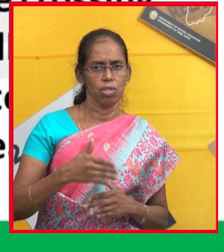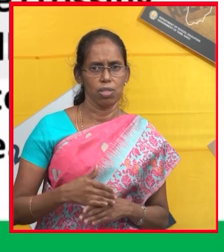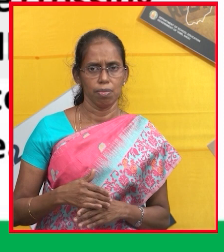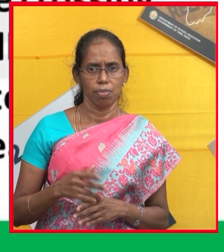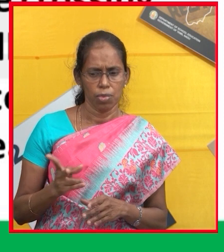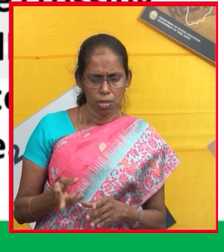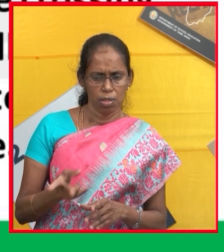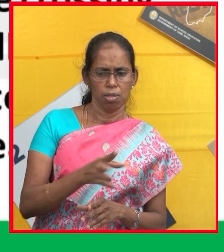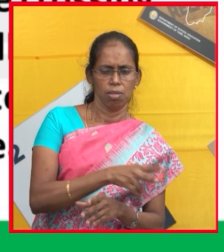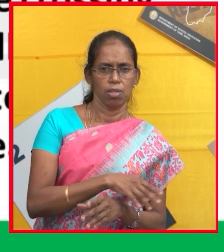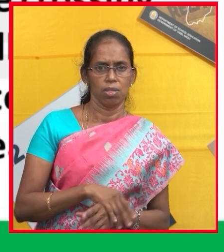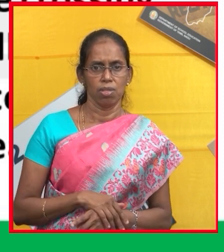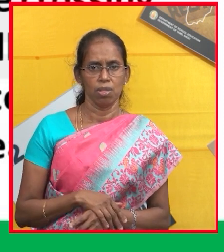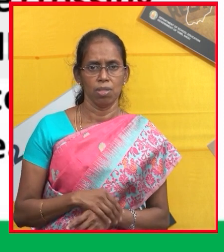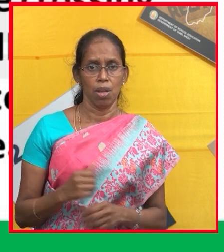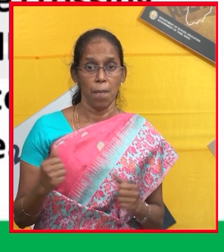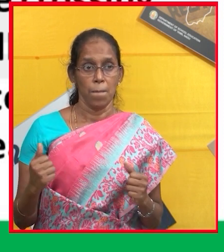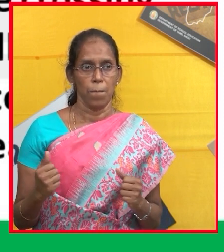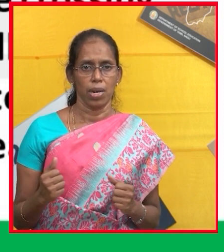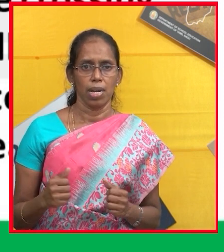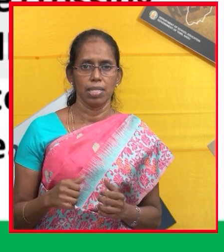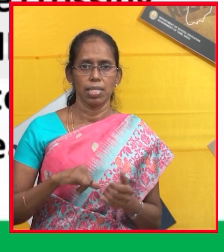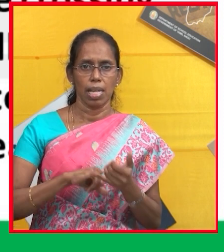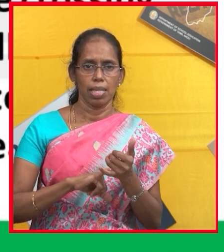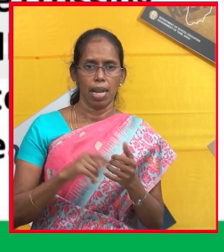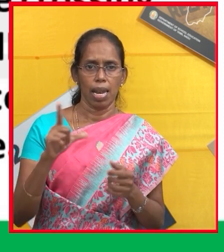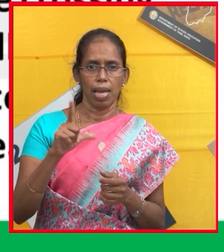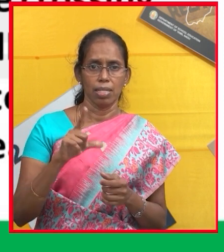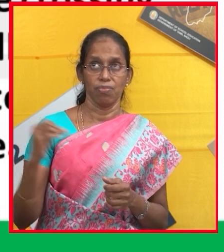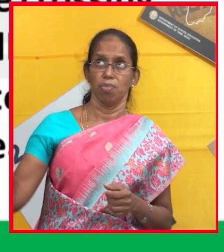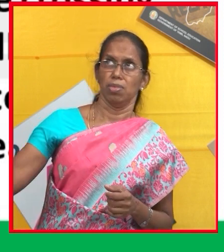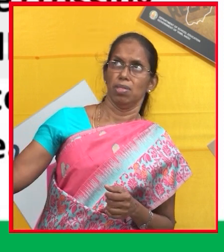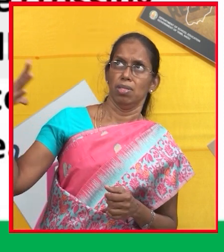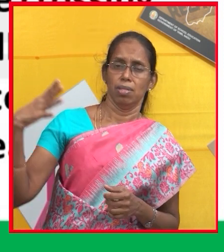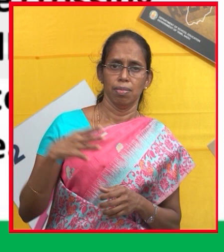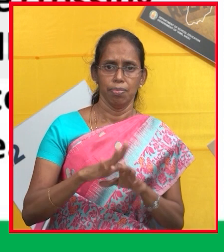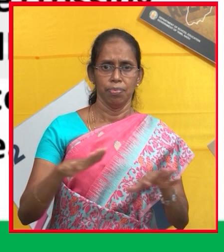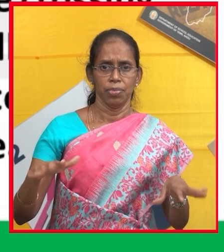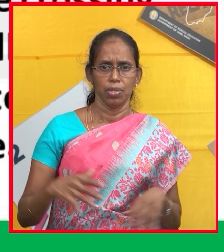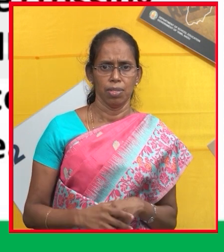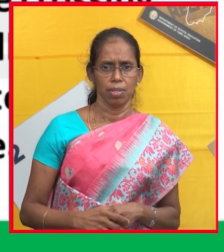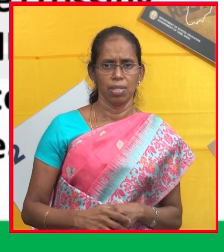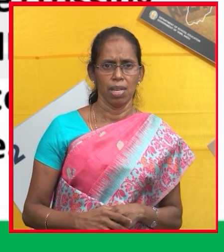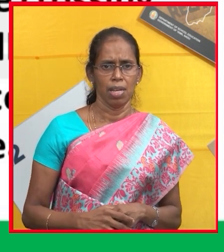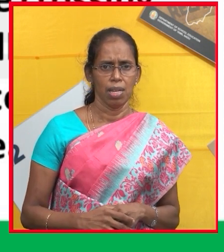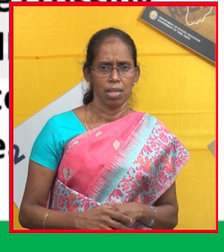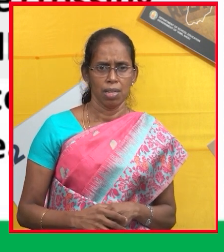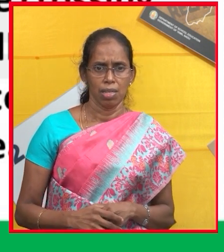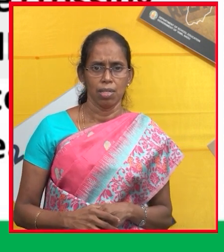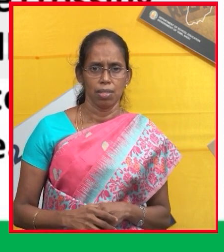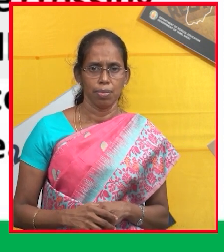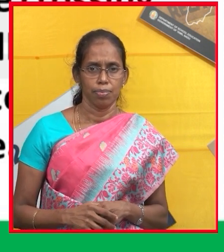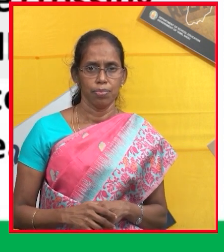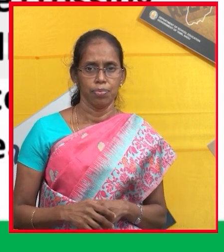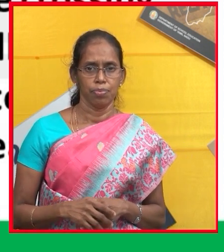Tasman Sea, we witnessed the brilliant southern lights from sea. It was rare to watch that in those